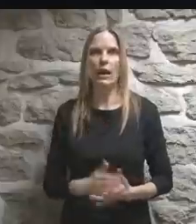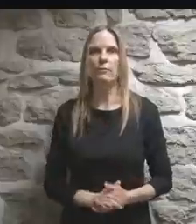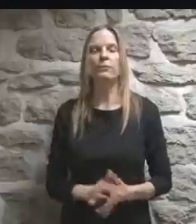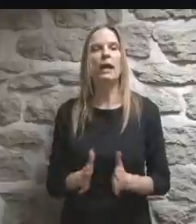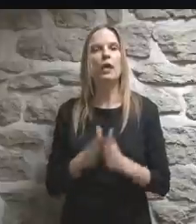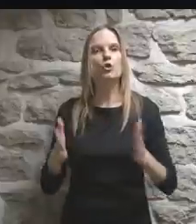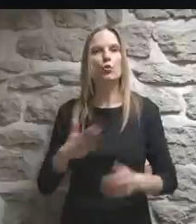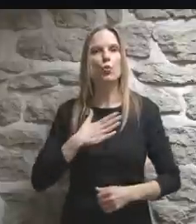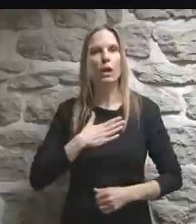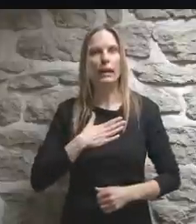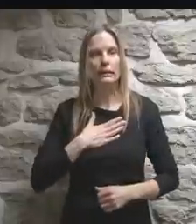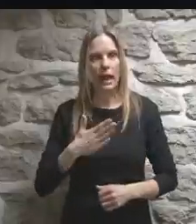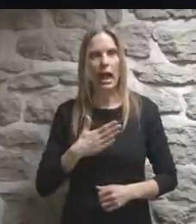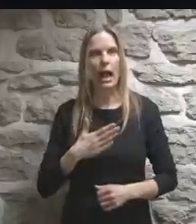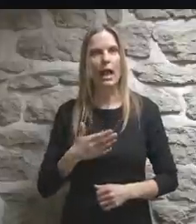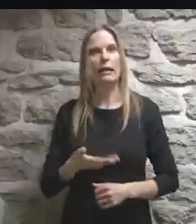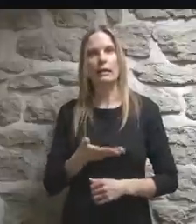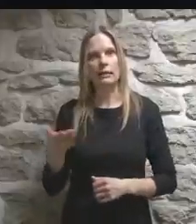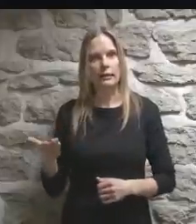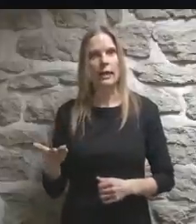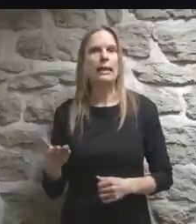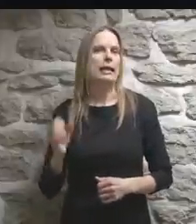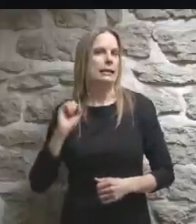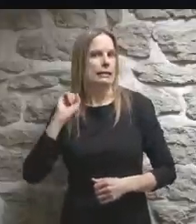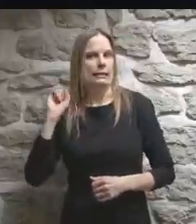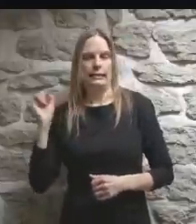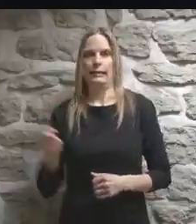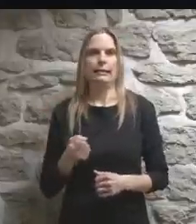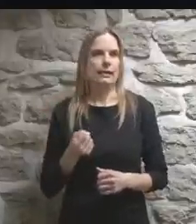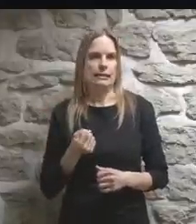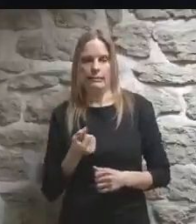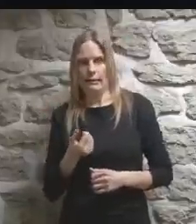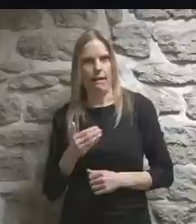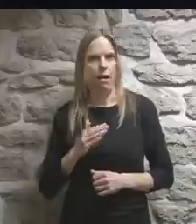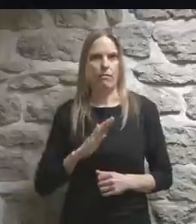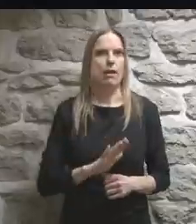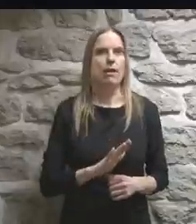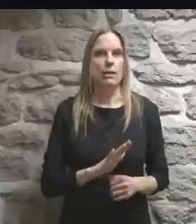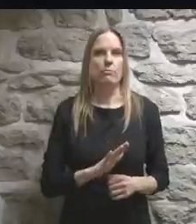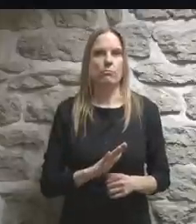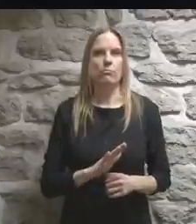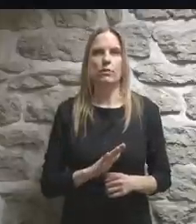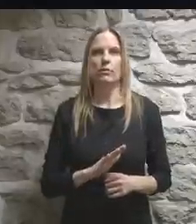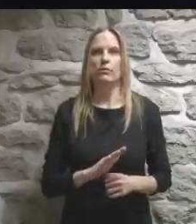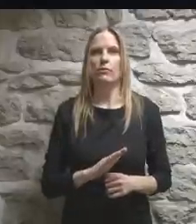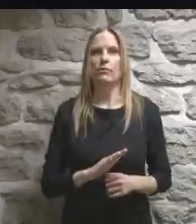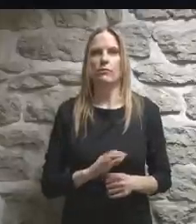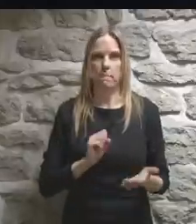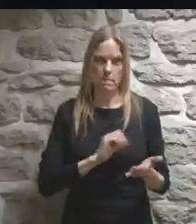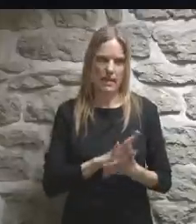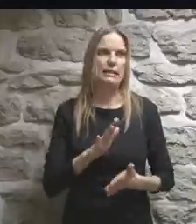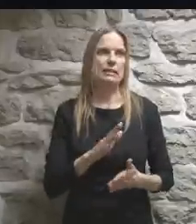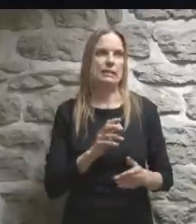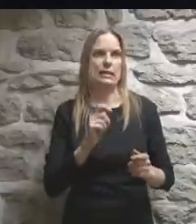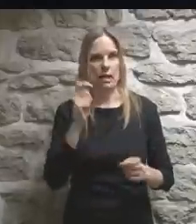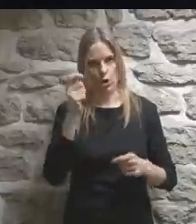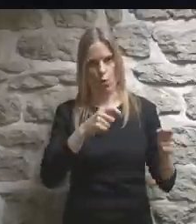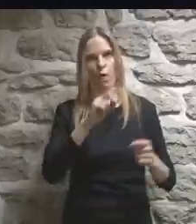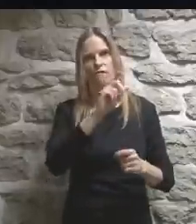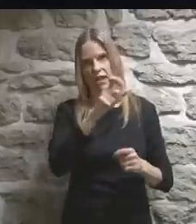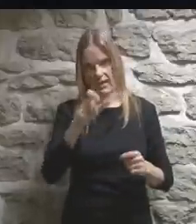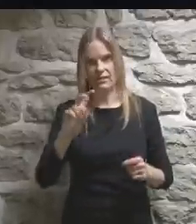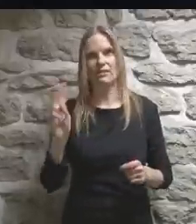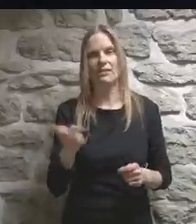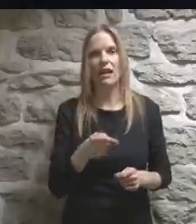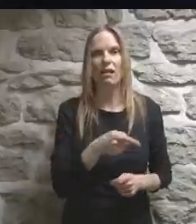suureid tähete, et te reageerite kiiresti nendele ka pressikonverentsidele ja kõik, ma saan